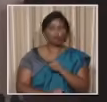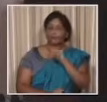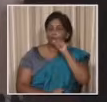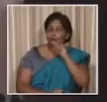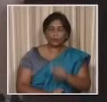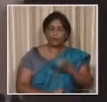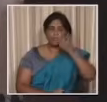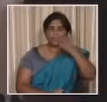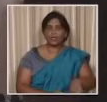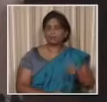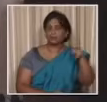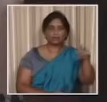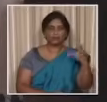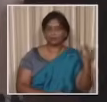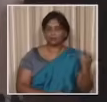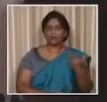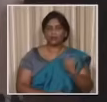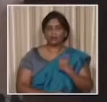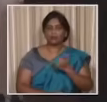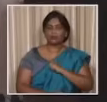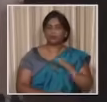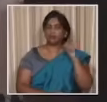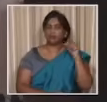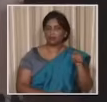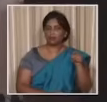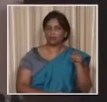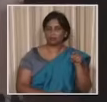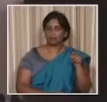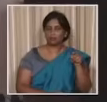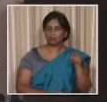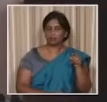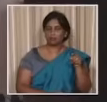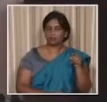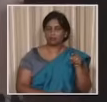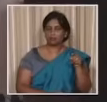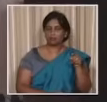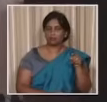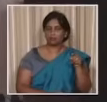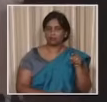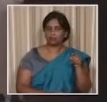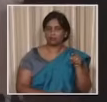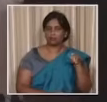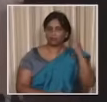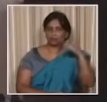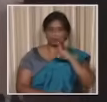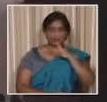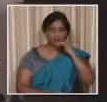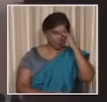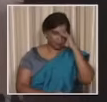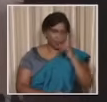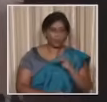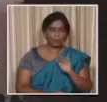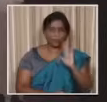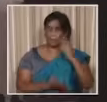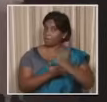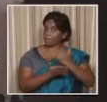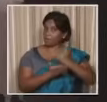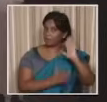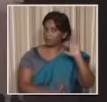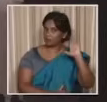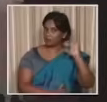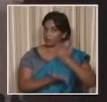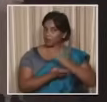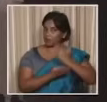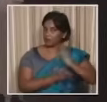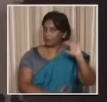කිසිම සුදුසුකමක් නෑ. මං කැමතියි ඔබතුමාට අවධානය යොමු කරන්න. නියෝජ්‍ය කතානායකතුමනි බාධා කරන්න එපා.